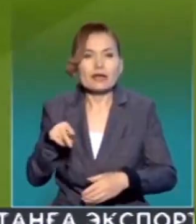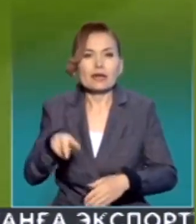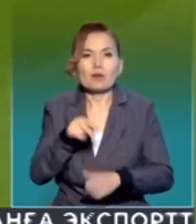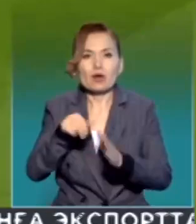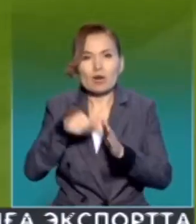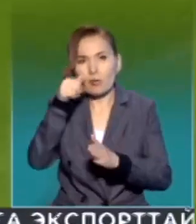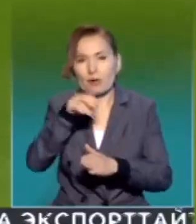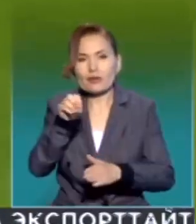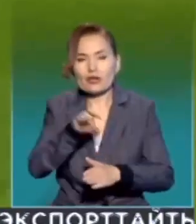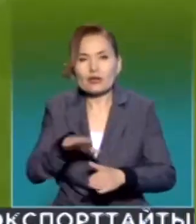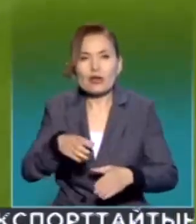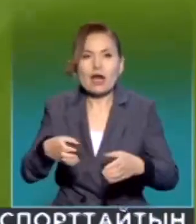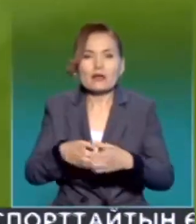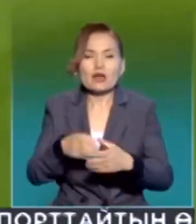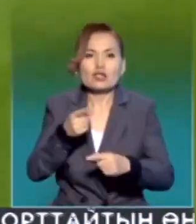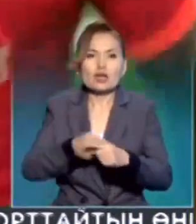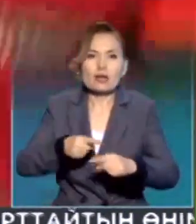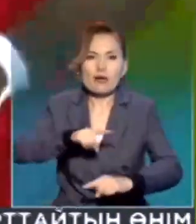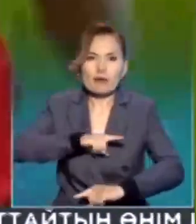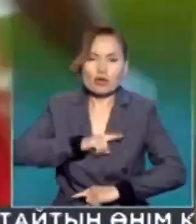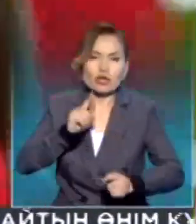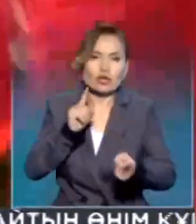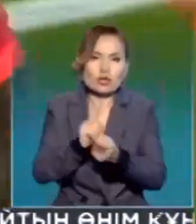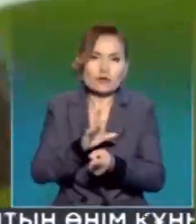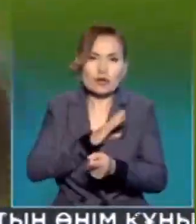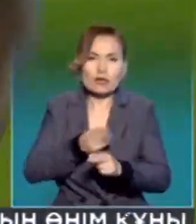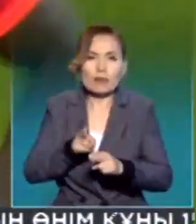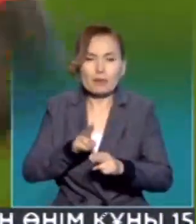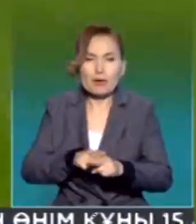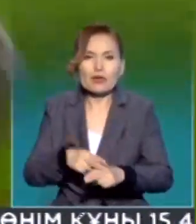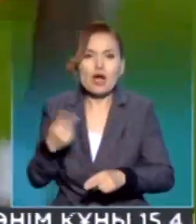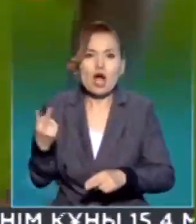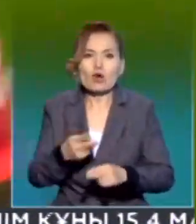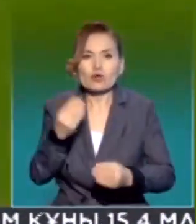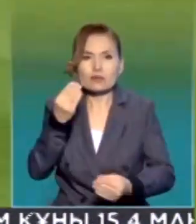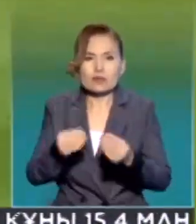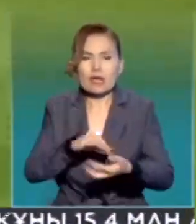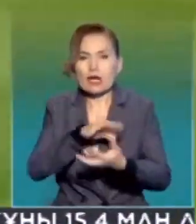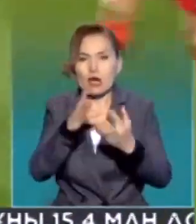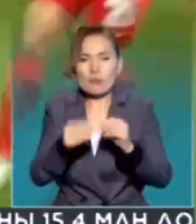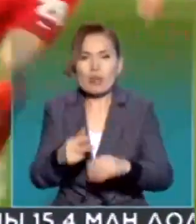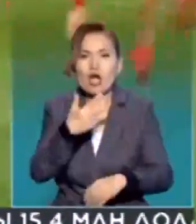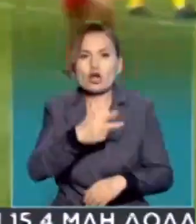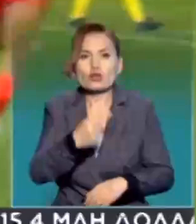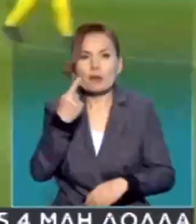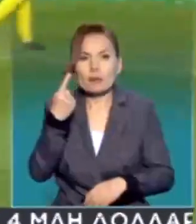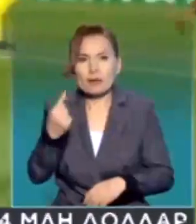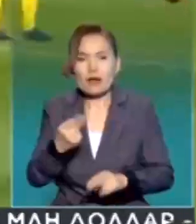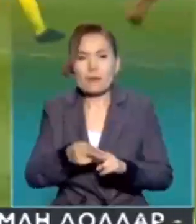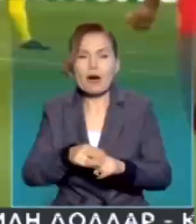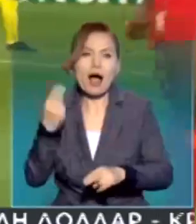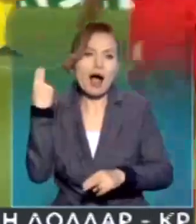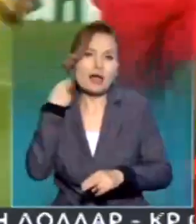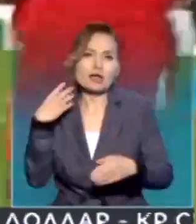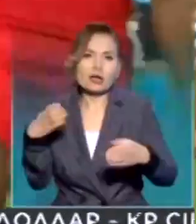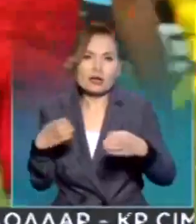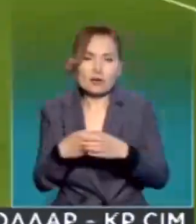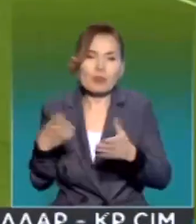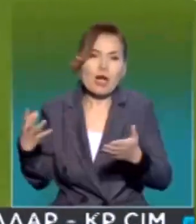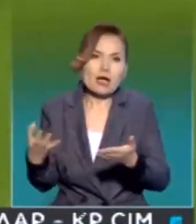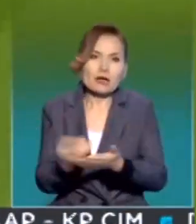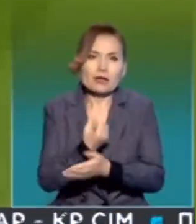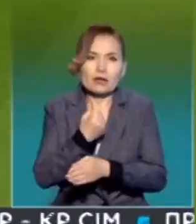жылы Еуропа лигасының жартылай финалында жолыққан. Ол кезде де қос ойынның нәтижесі бойынша 3-1 есебімен ағылшындық команда жеңген